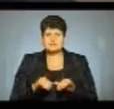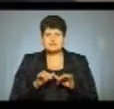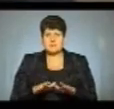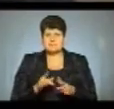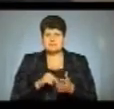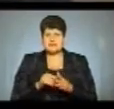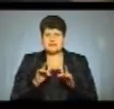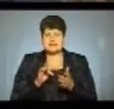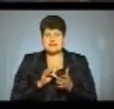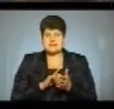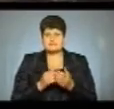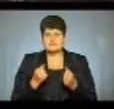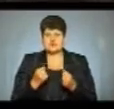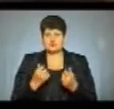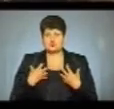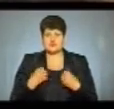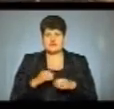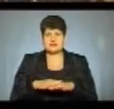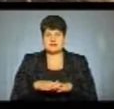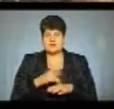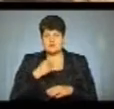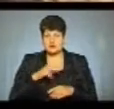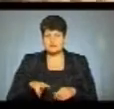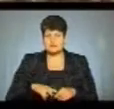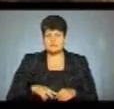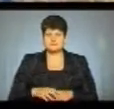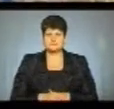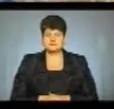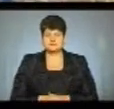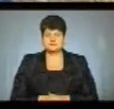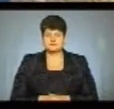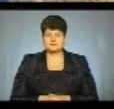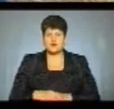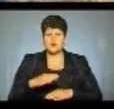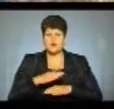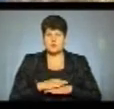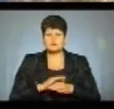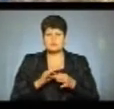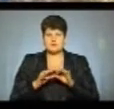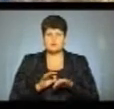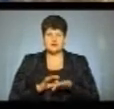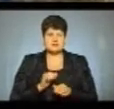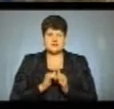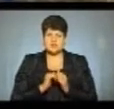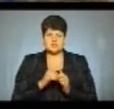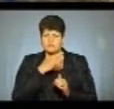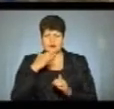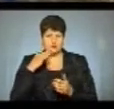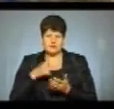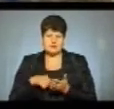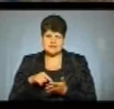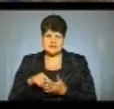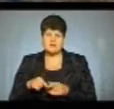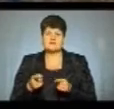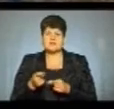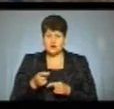захід Тернопільський міський центр фізичного здоров'я населення, каже директорка центру Галина Федорович. Уроки з олімпійця проводяться доволі часто в багатьох містах. Власне, в